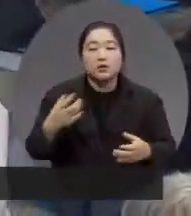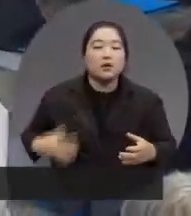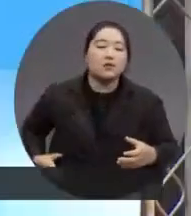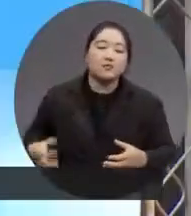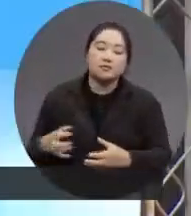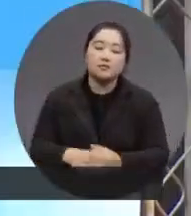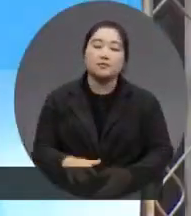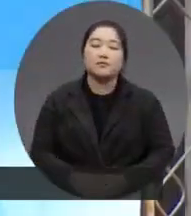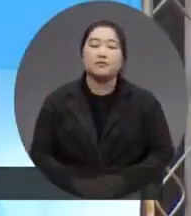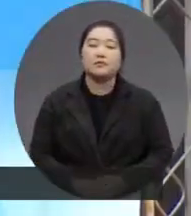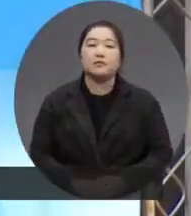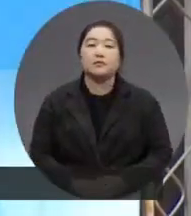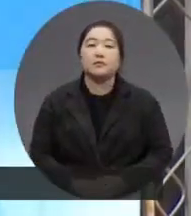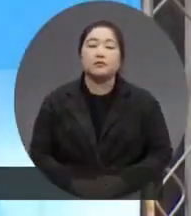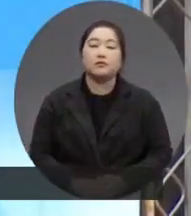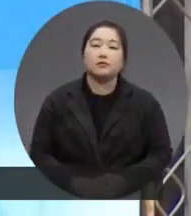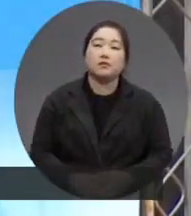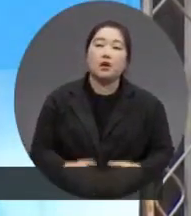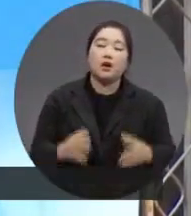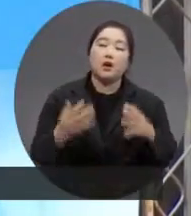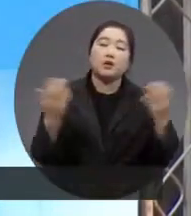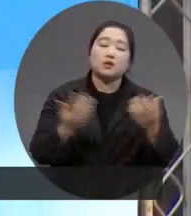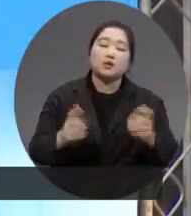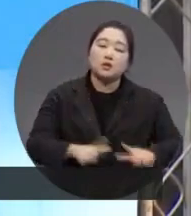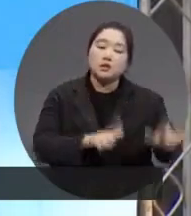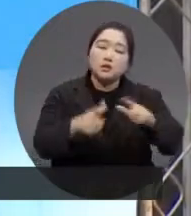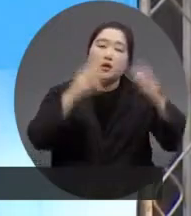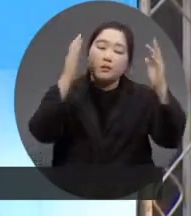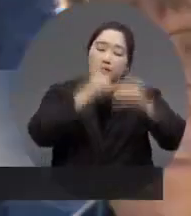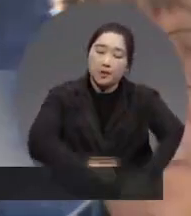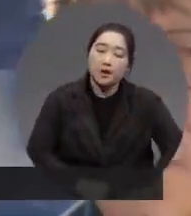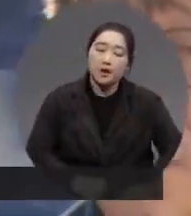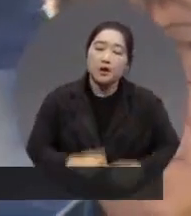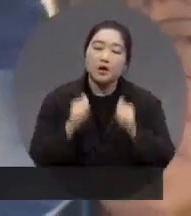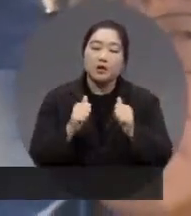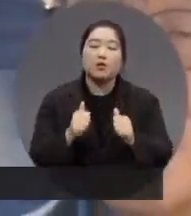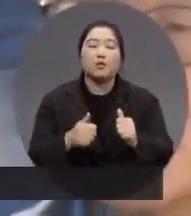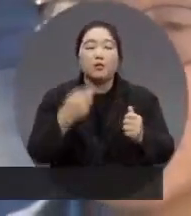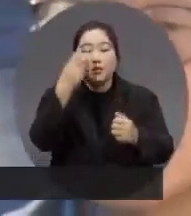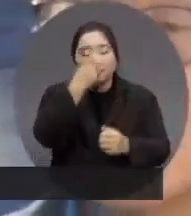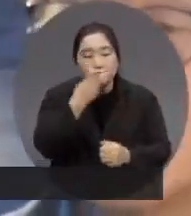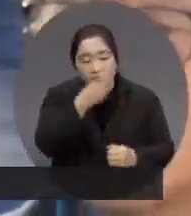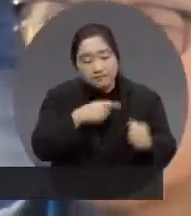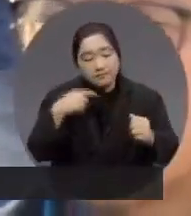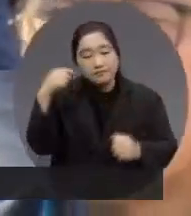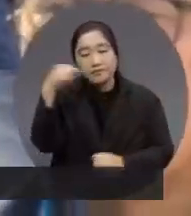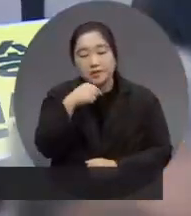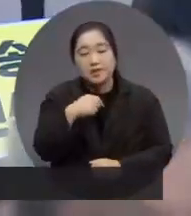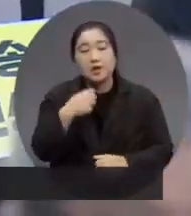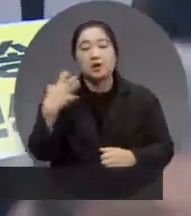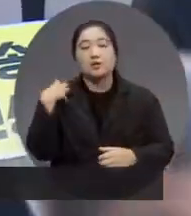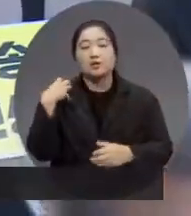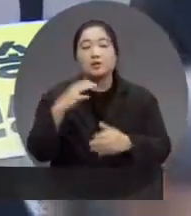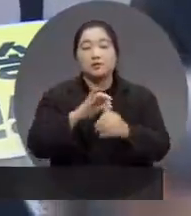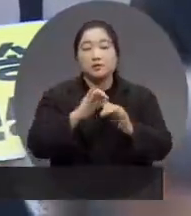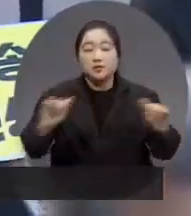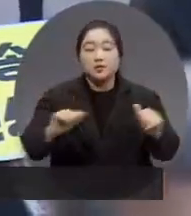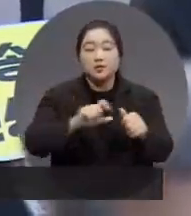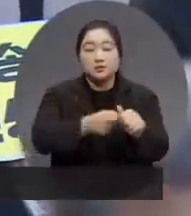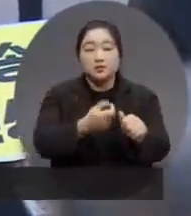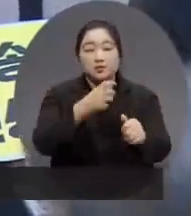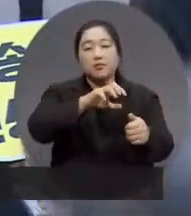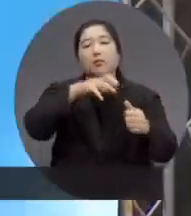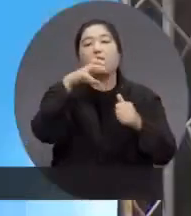보탰습니다. 엉망이 돼버린 일상을 호소하며 검찰은 철저한 수사와 책임자 기소로 답하라고